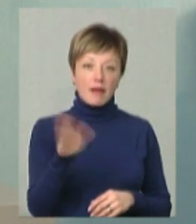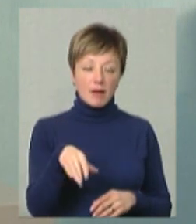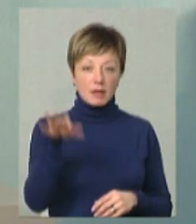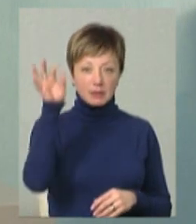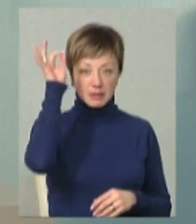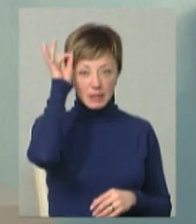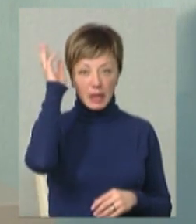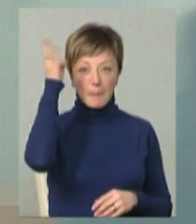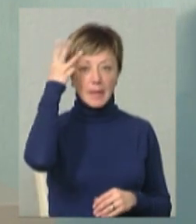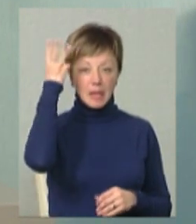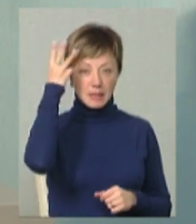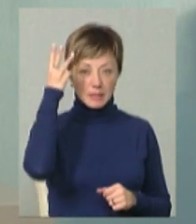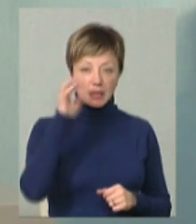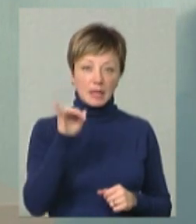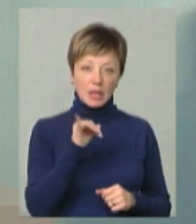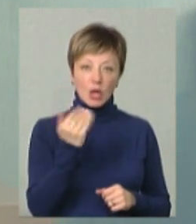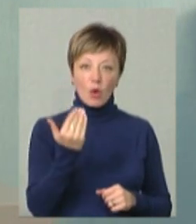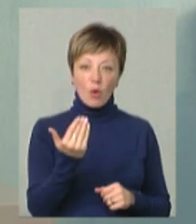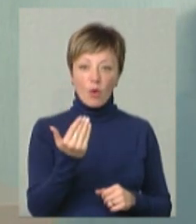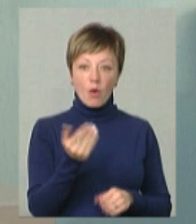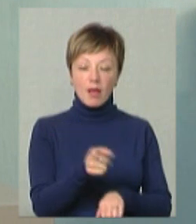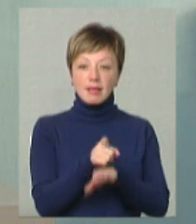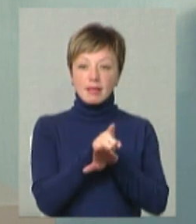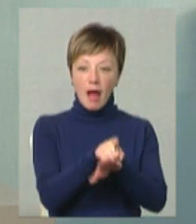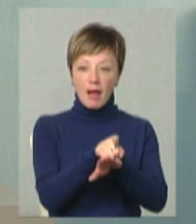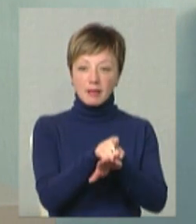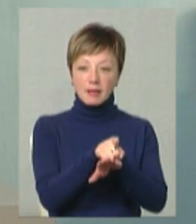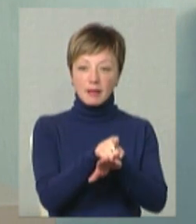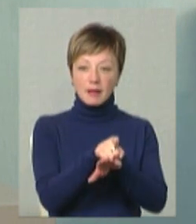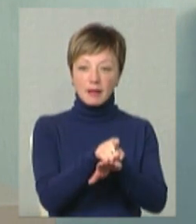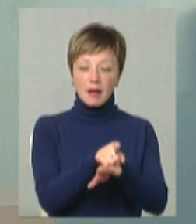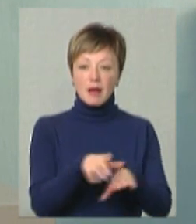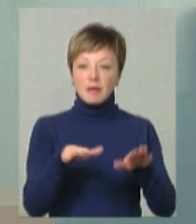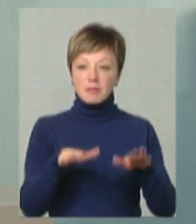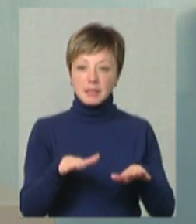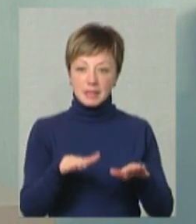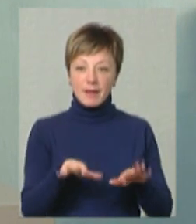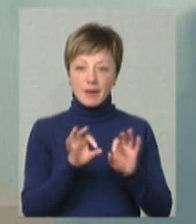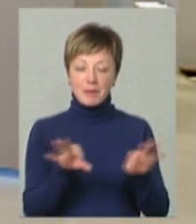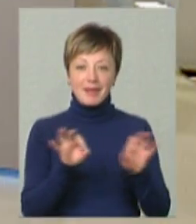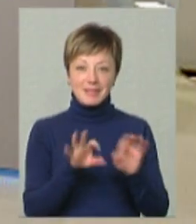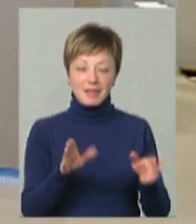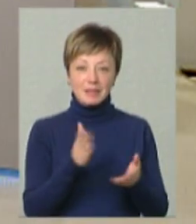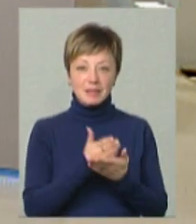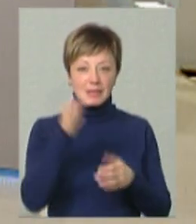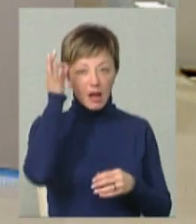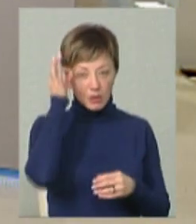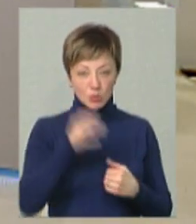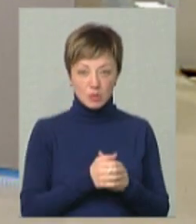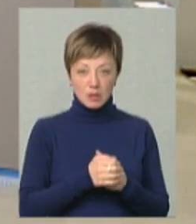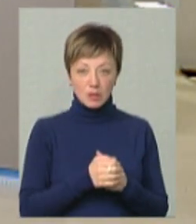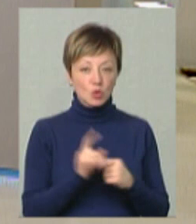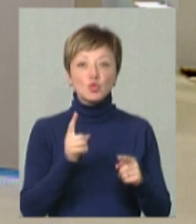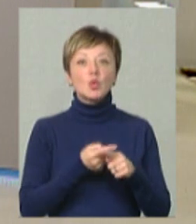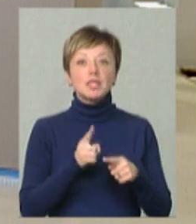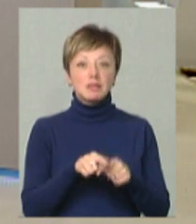згадаємо Хмельницький і його танк, який навіть у місцевих приказках згадується, що з